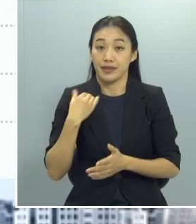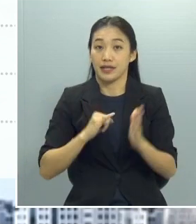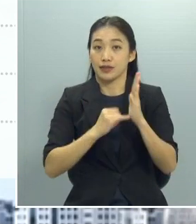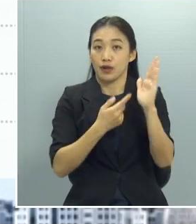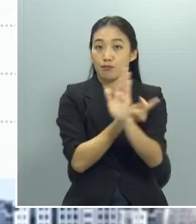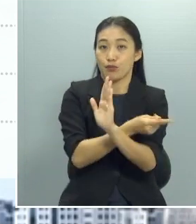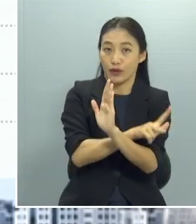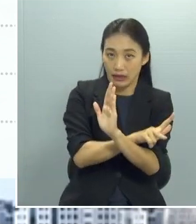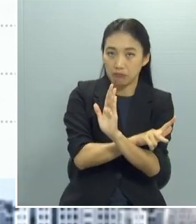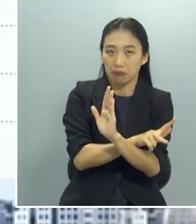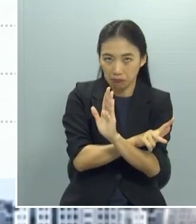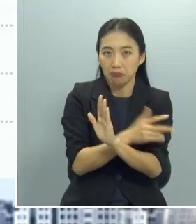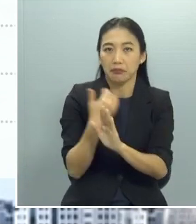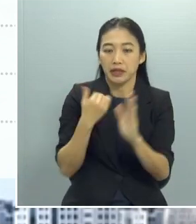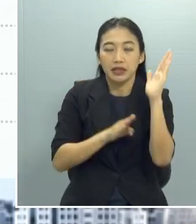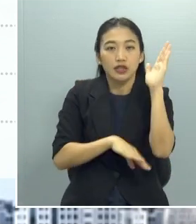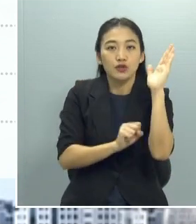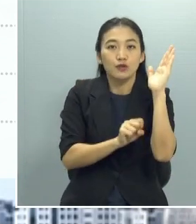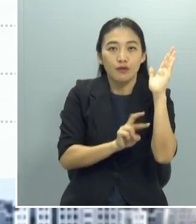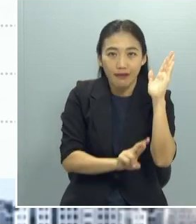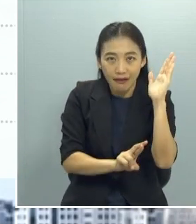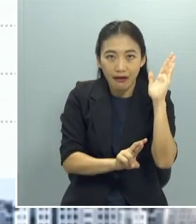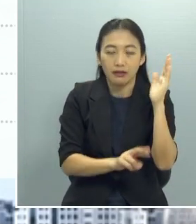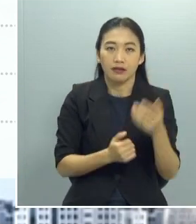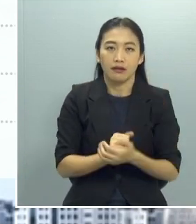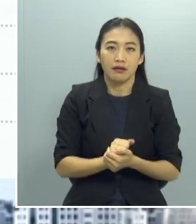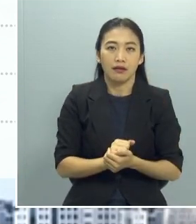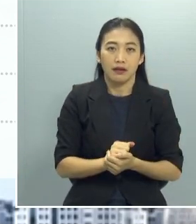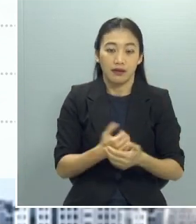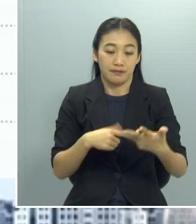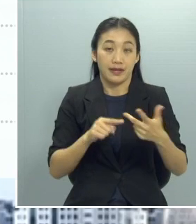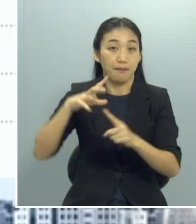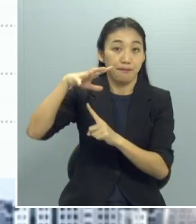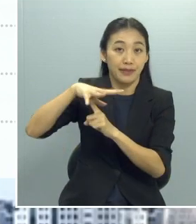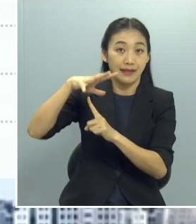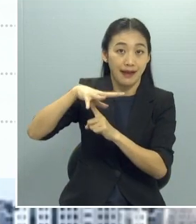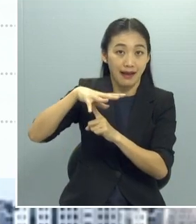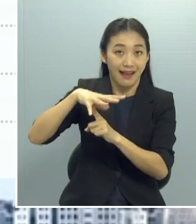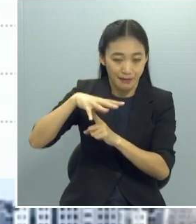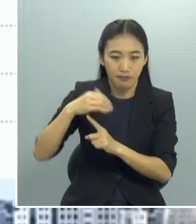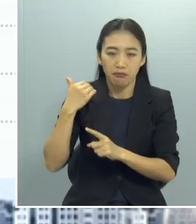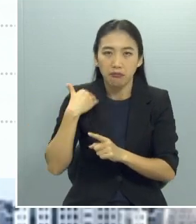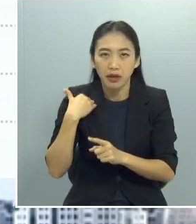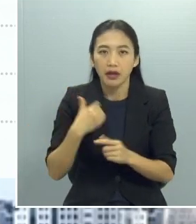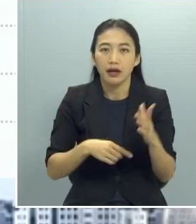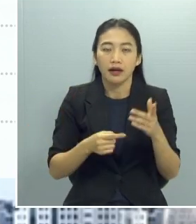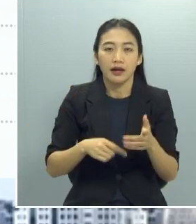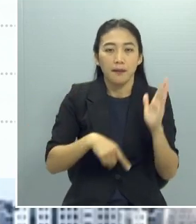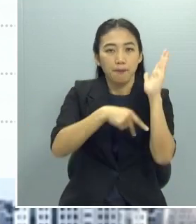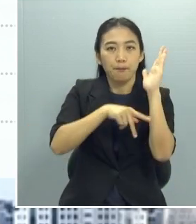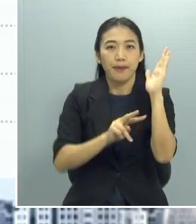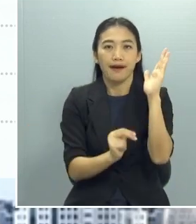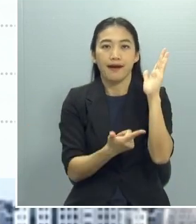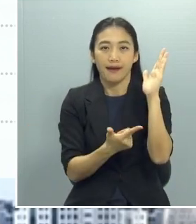ที่หาดเฉวงเกาะสมุยแล้วก็หาปริ้นเกาะพะงันที่พัทยามีที่ Walking STพังงาที่เขาหลักเชียงใหม่